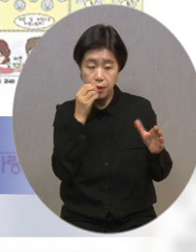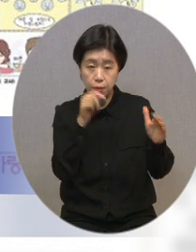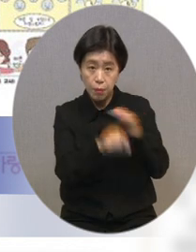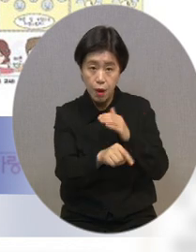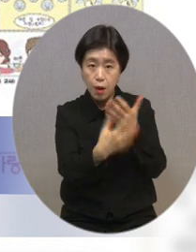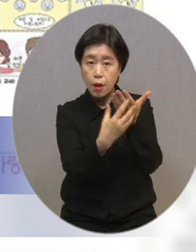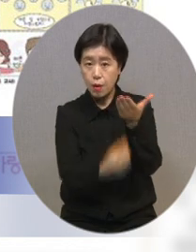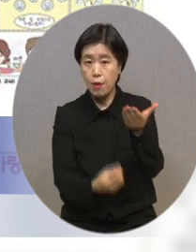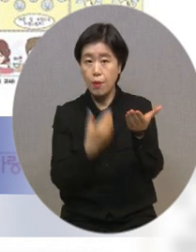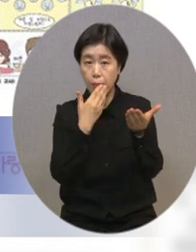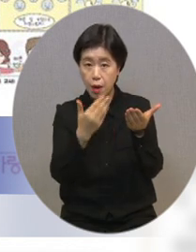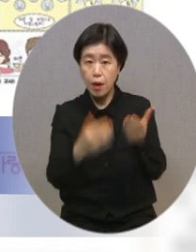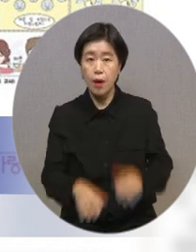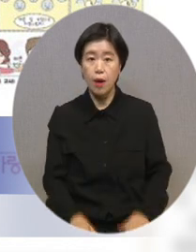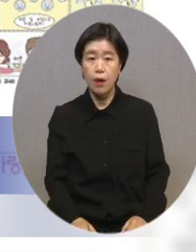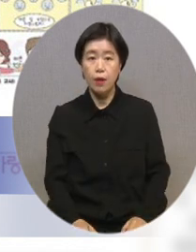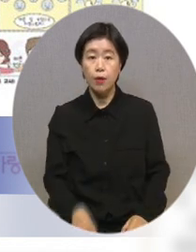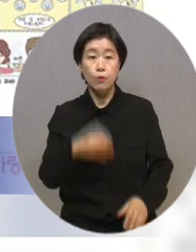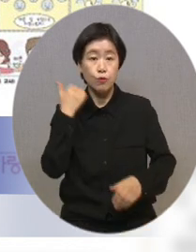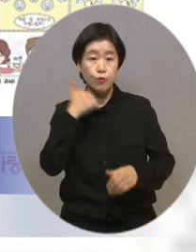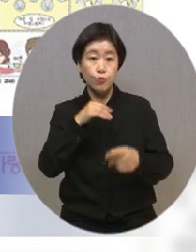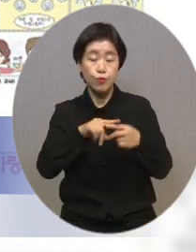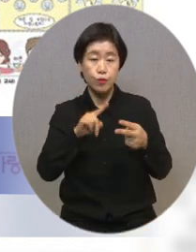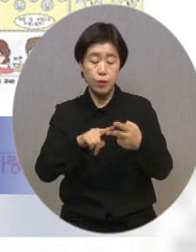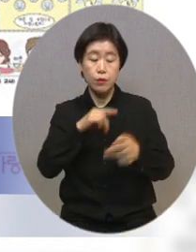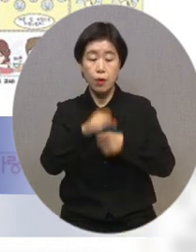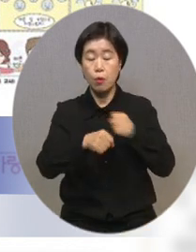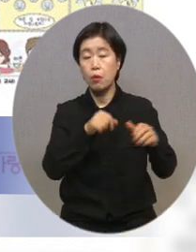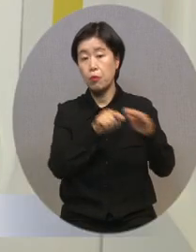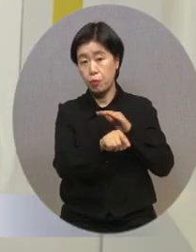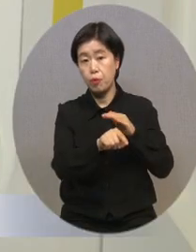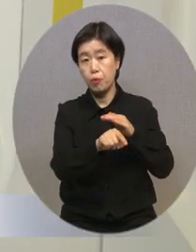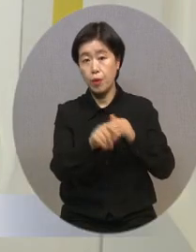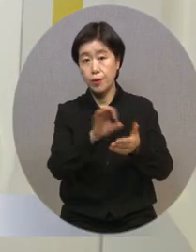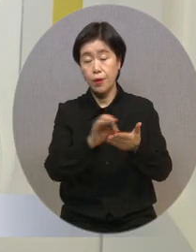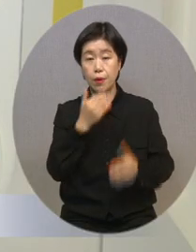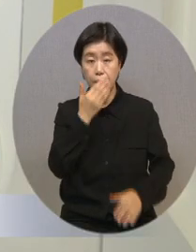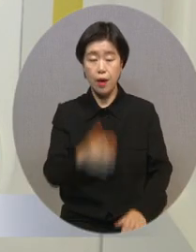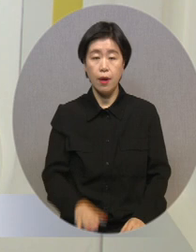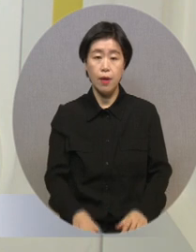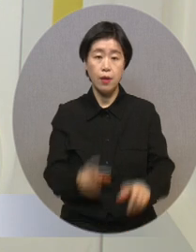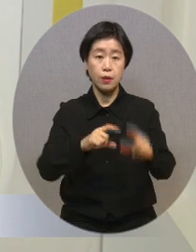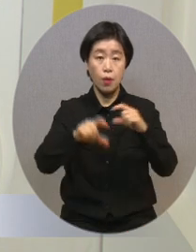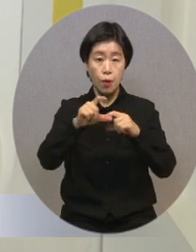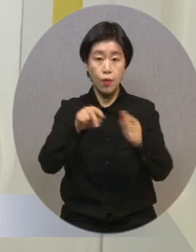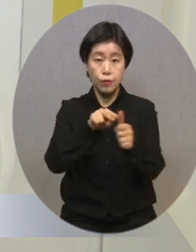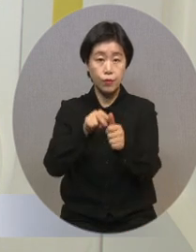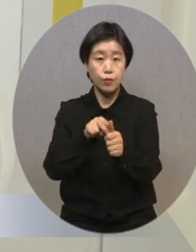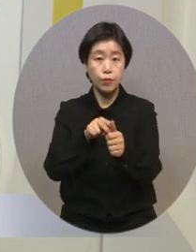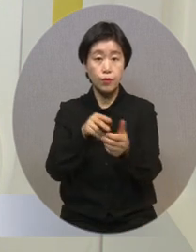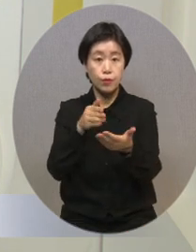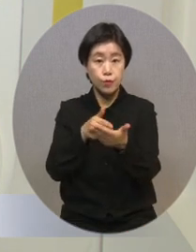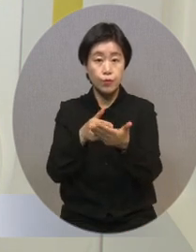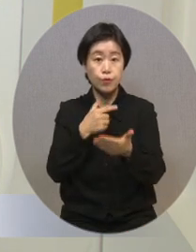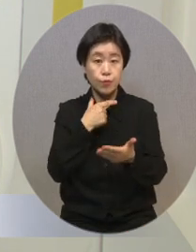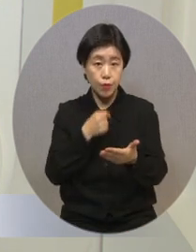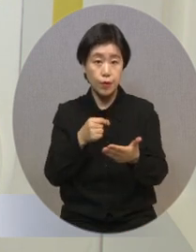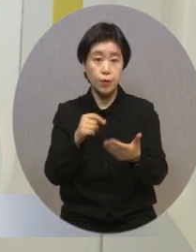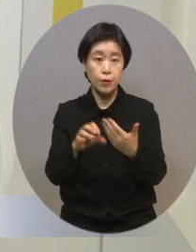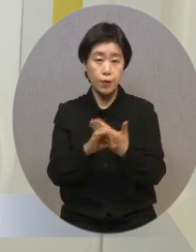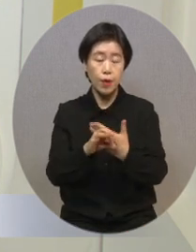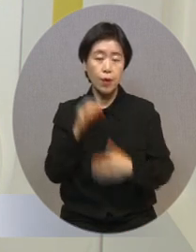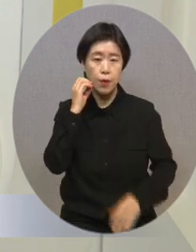링크를 제출하면 누구나 자유롭게 이용할 수 있습니다 더 자세한 뉴스는 장애인 신문과 웰페어 뉴스